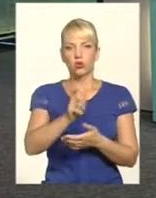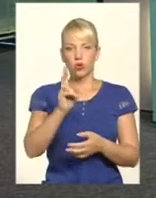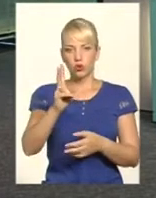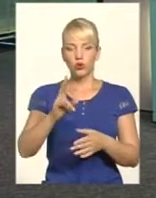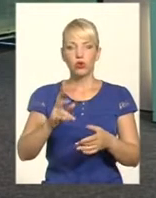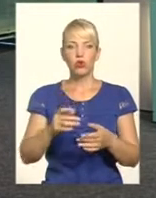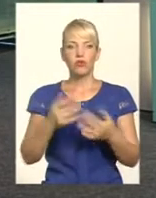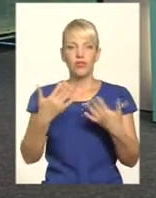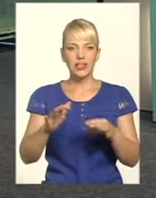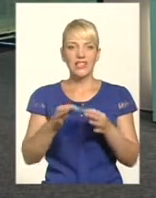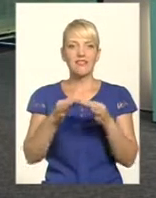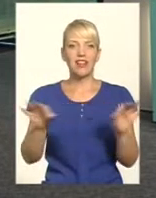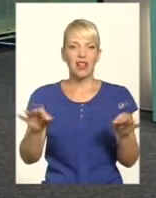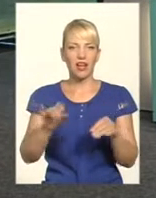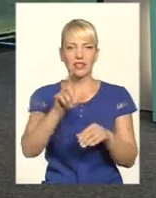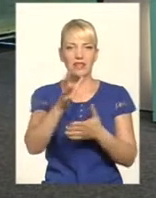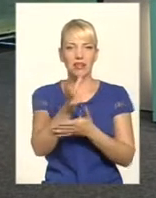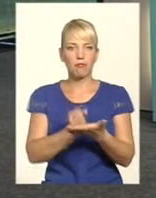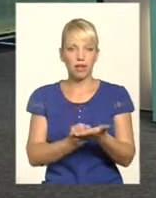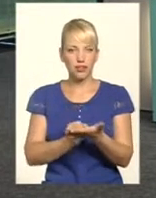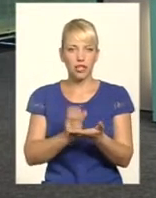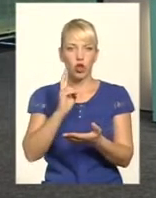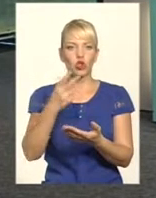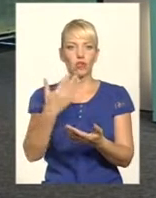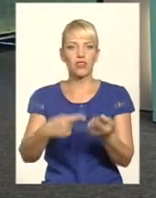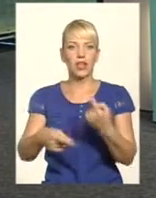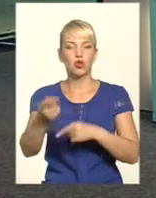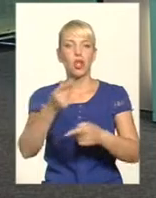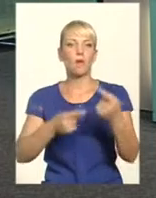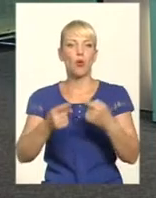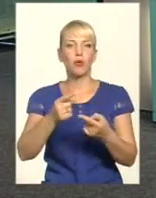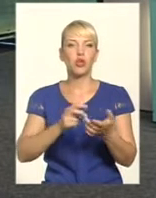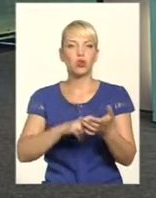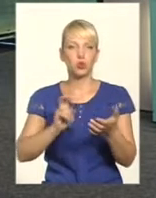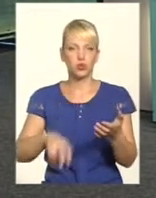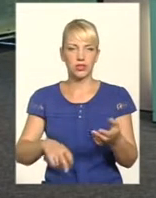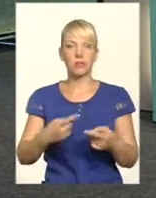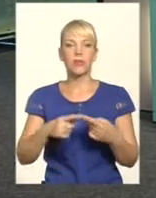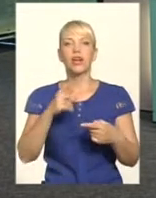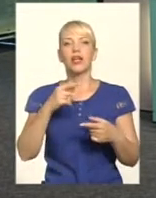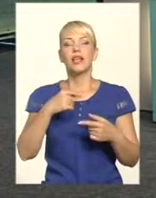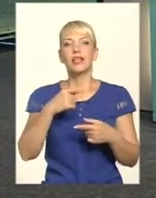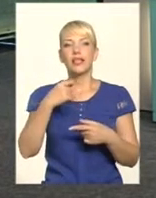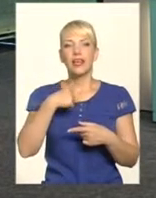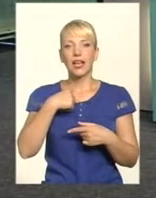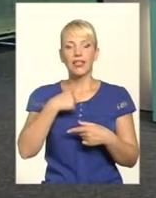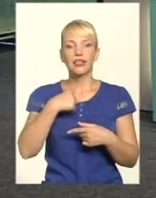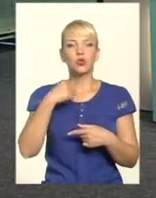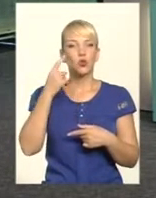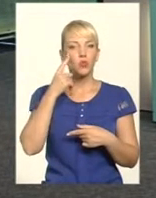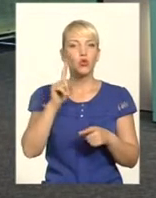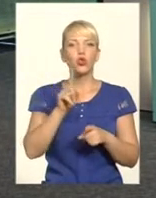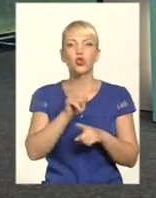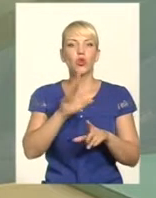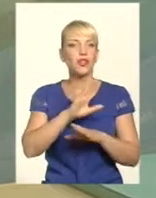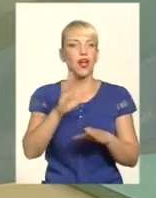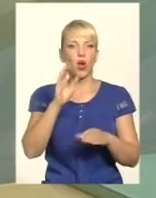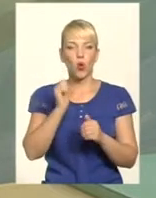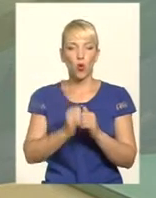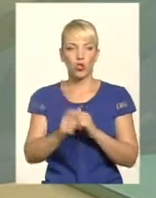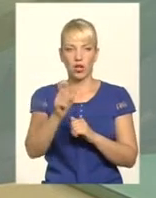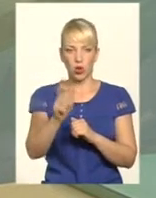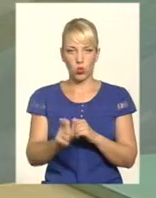в запас, які йдуть, демобілізуються. Тому що я рахую, що не кожна людина, відправляючись в зону